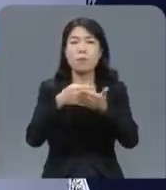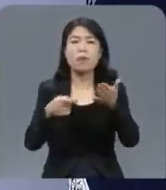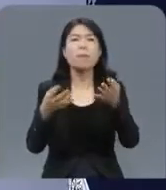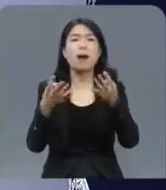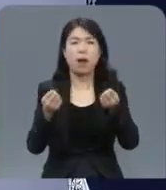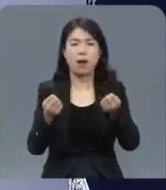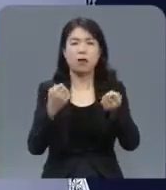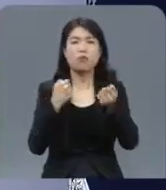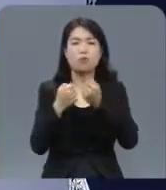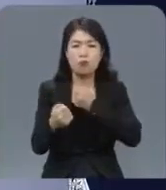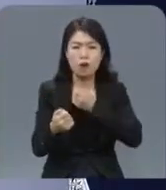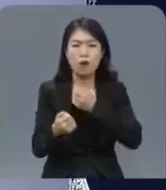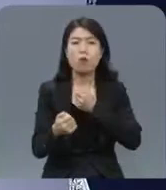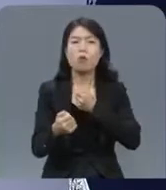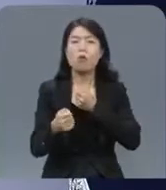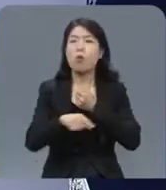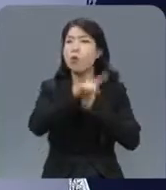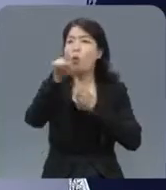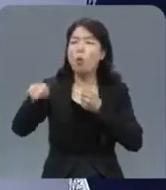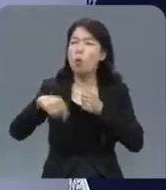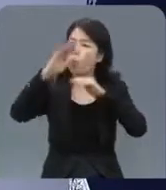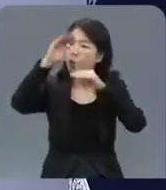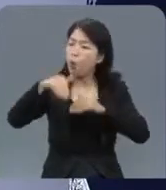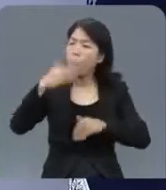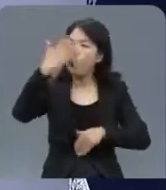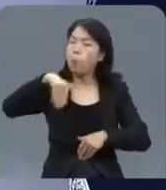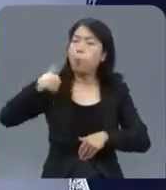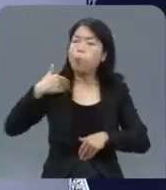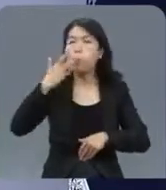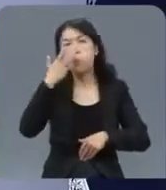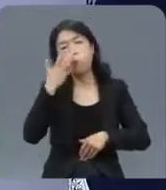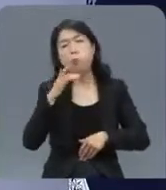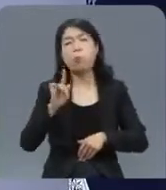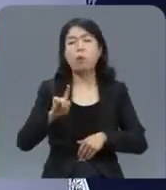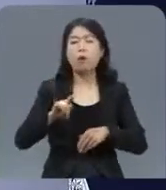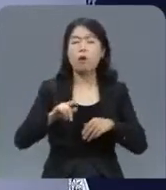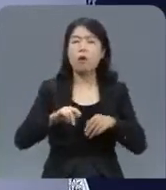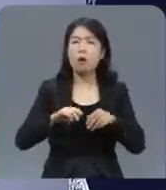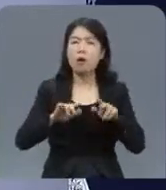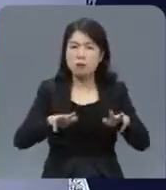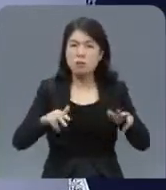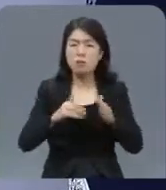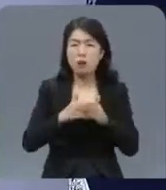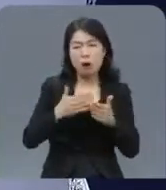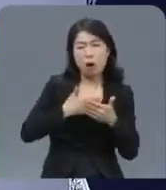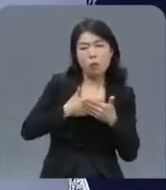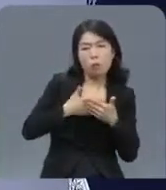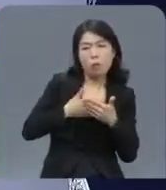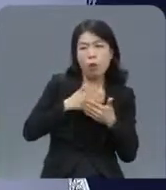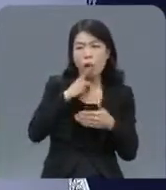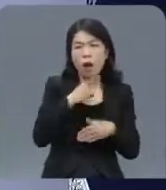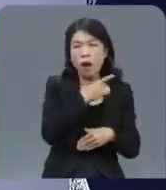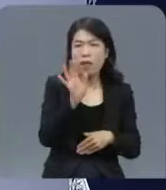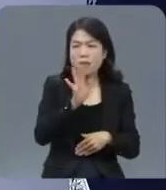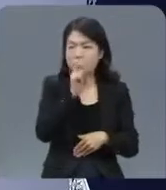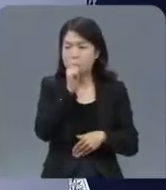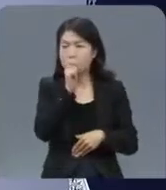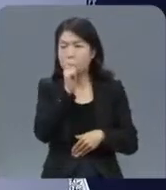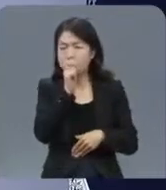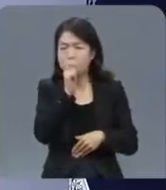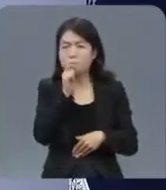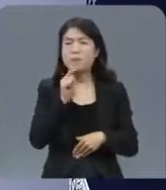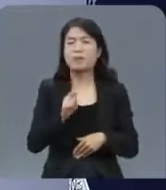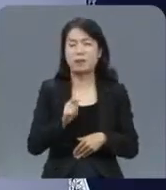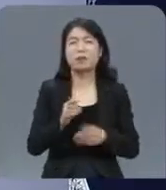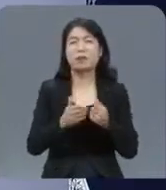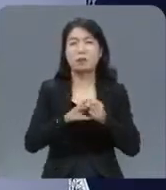있었는데 에 많은 분들이 알지 못하거나 아니 아직도 여러 가지 두려워서 신청을 못 하시는 분이 많다는 걸 알고